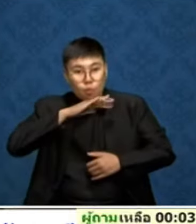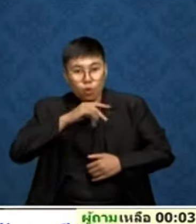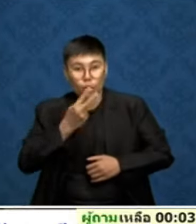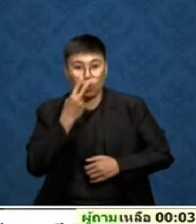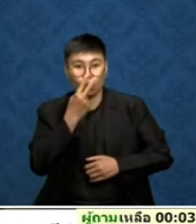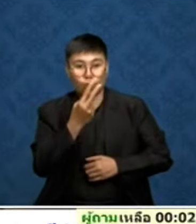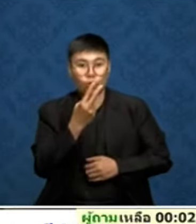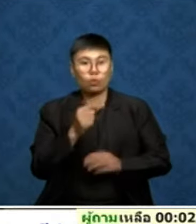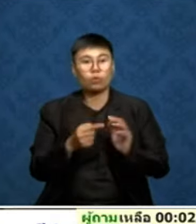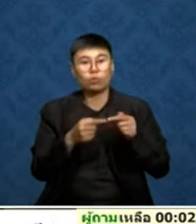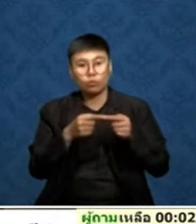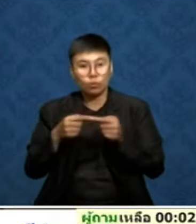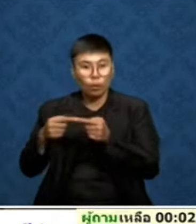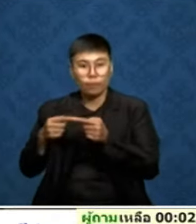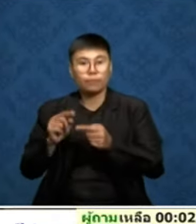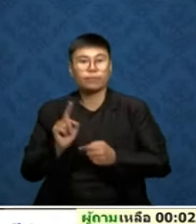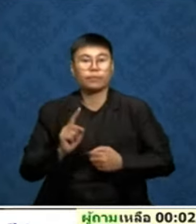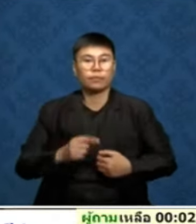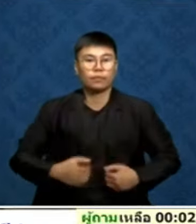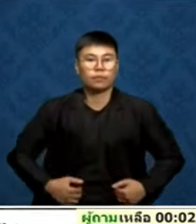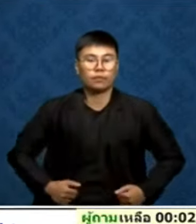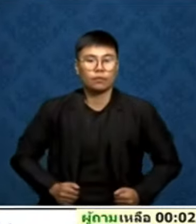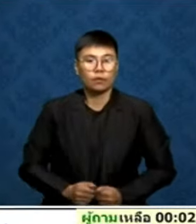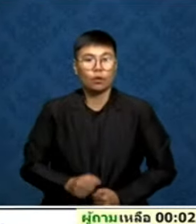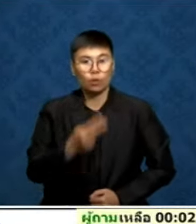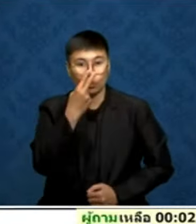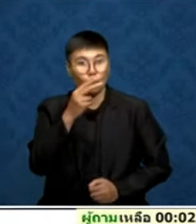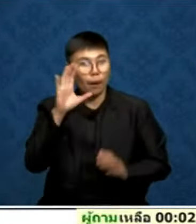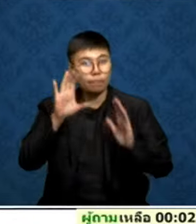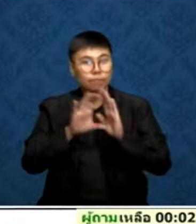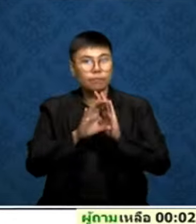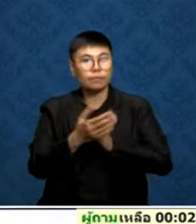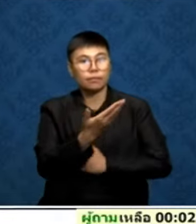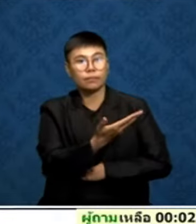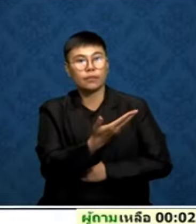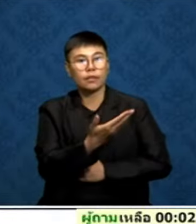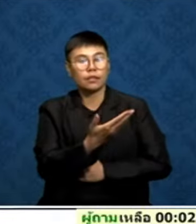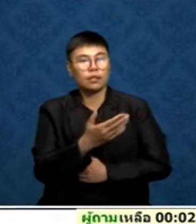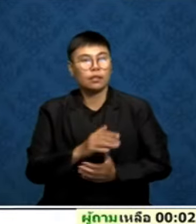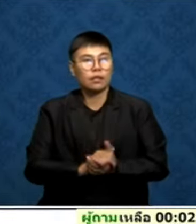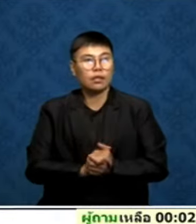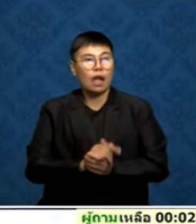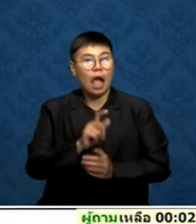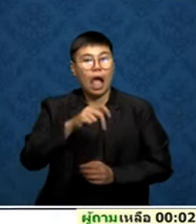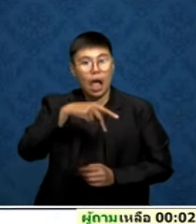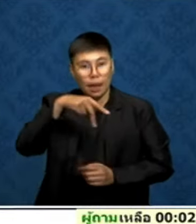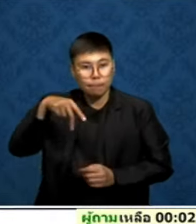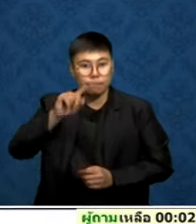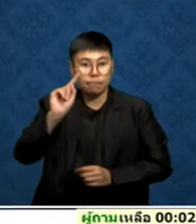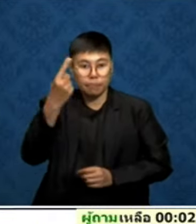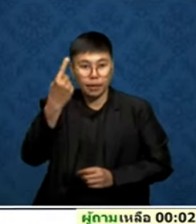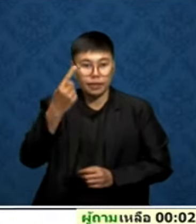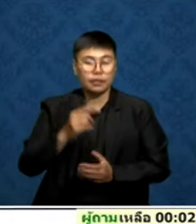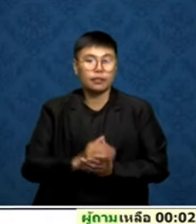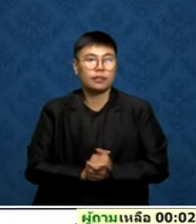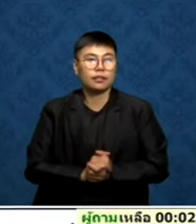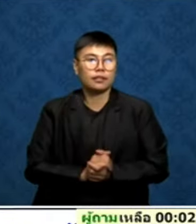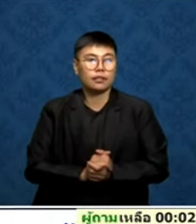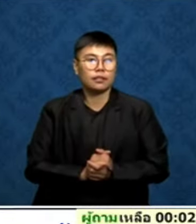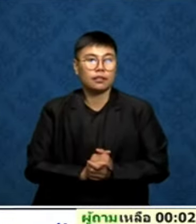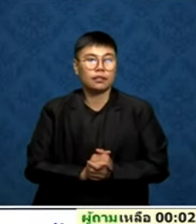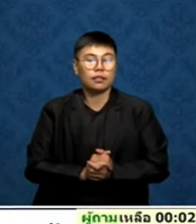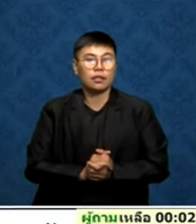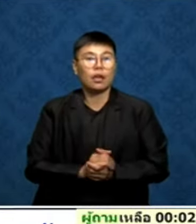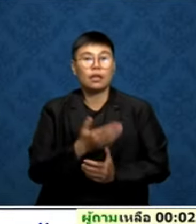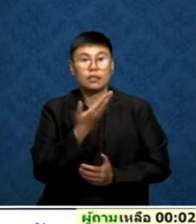งต่อไปนี้ครับขอสไลด์ด้วยครับนี่คืออีคอมเมิร์ซยุคใหม่สุดๆครับนี่คือแอปพลิเคชันที่ผม